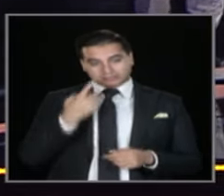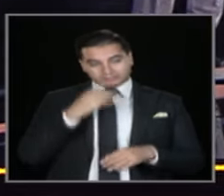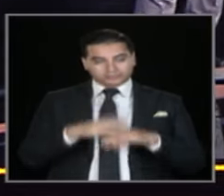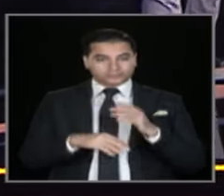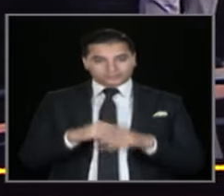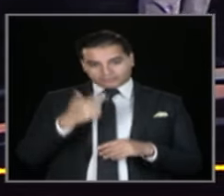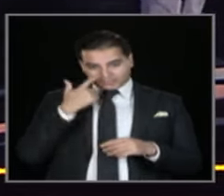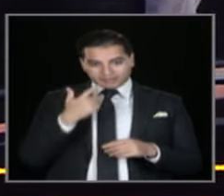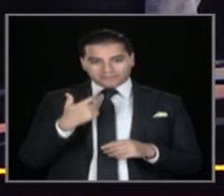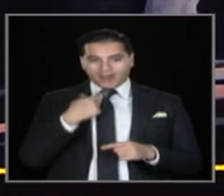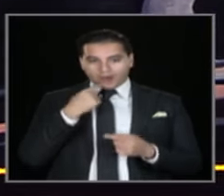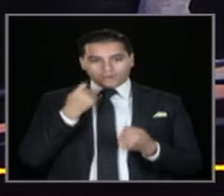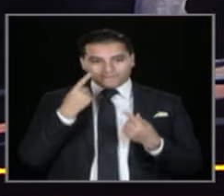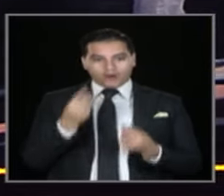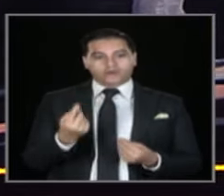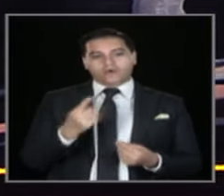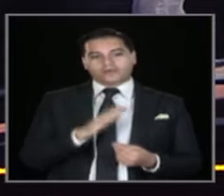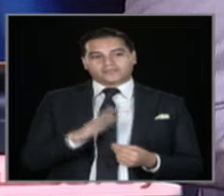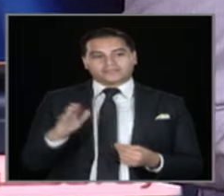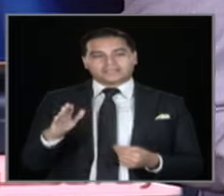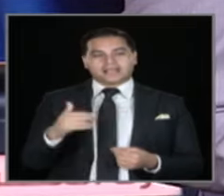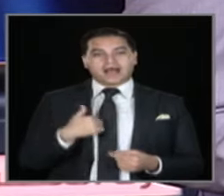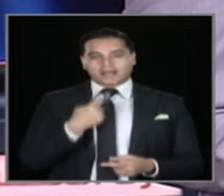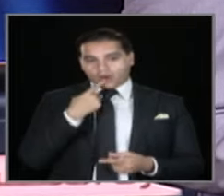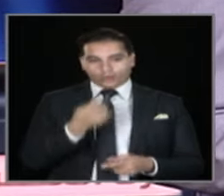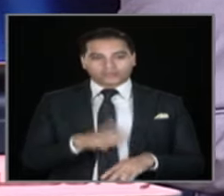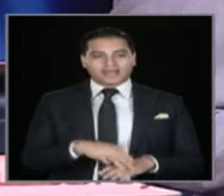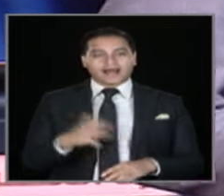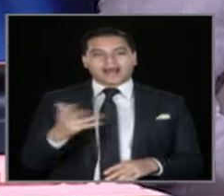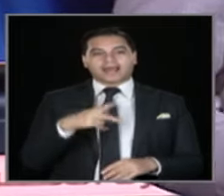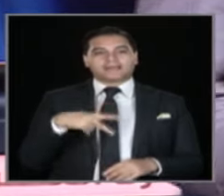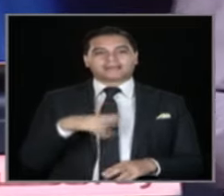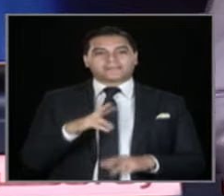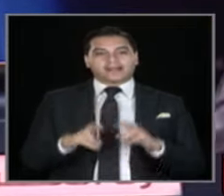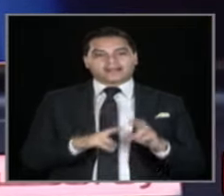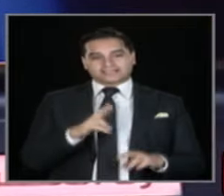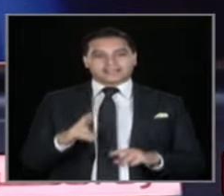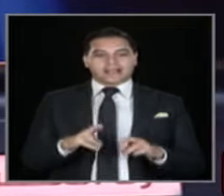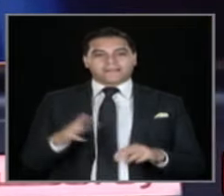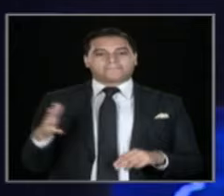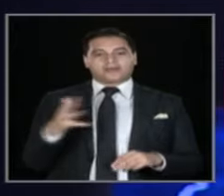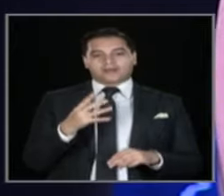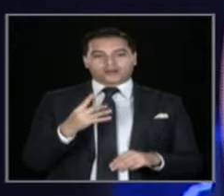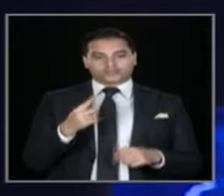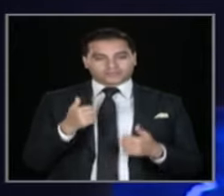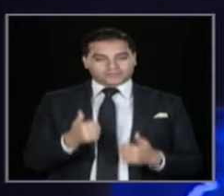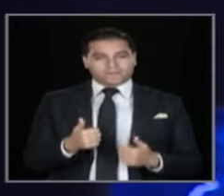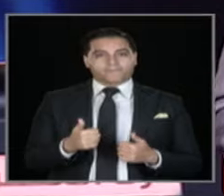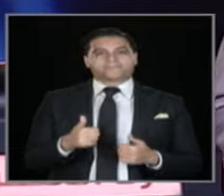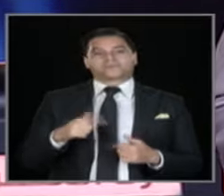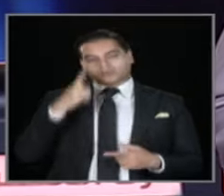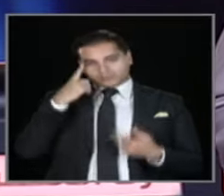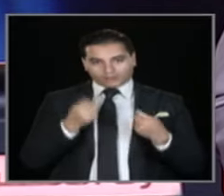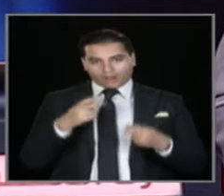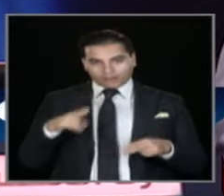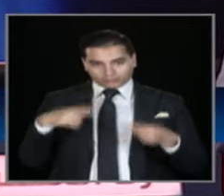طيب انا هقول لك بس معلومه واحده، انا قلت 8 اسئله من 10. تمام. اوكي. تحت